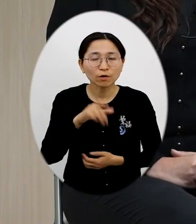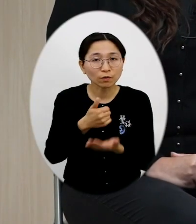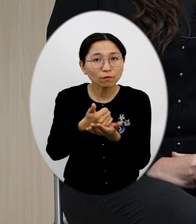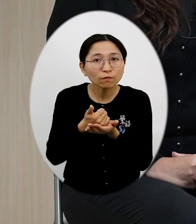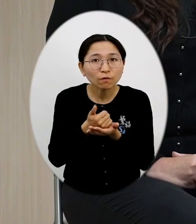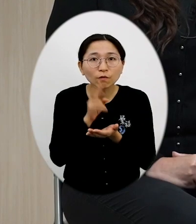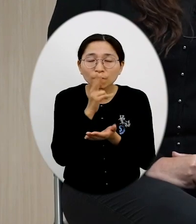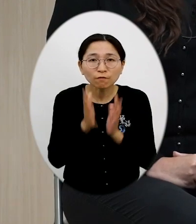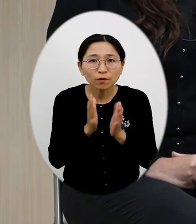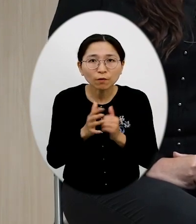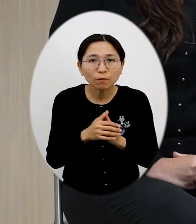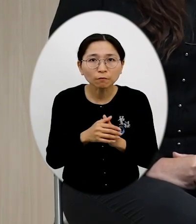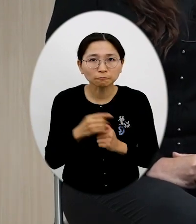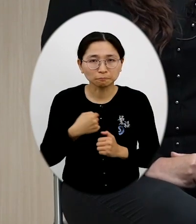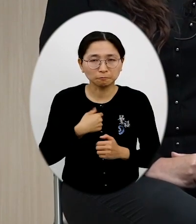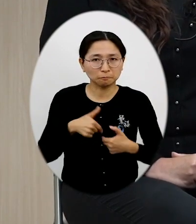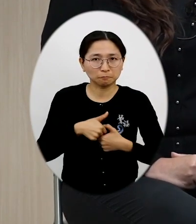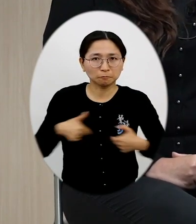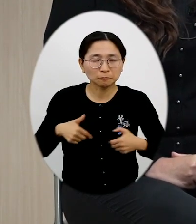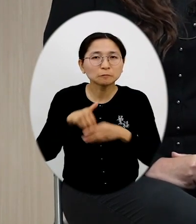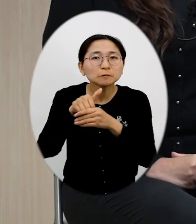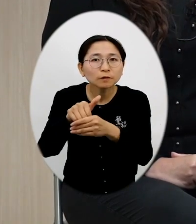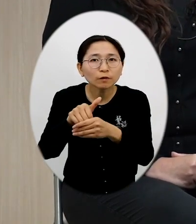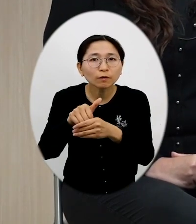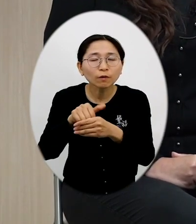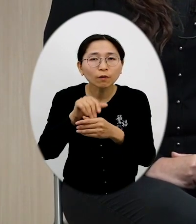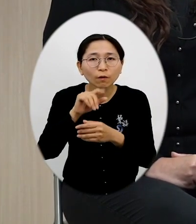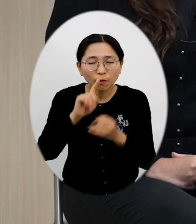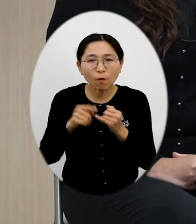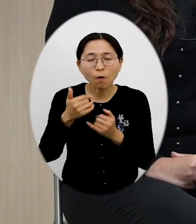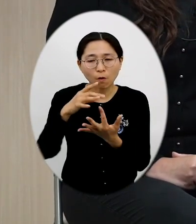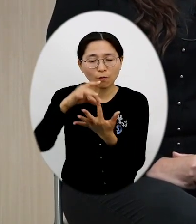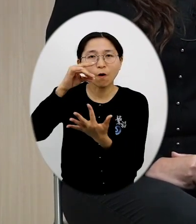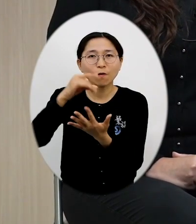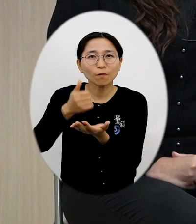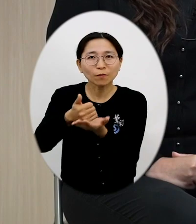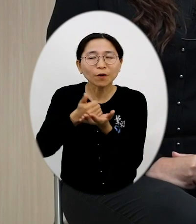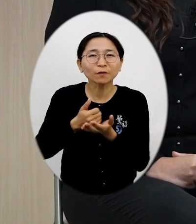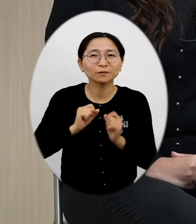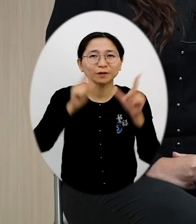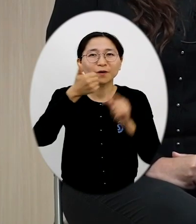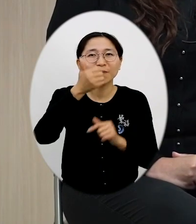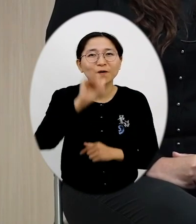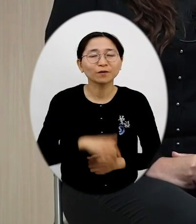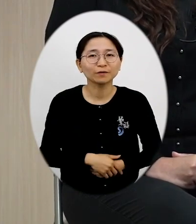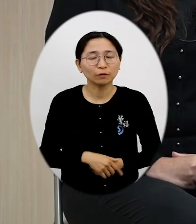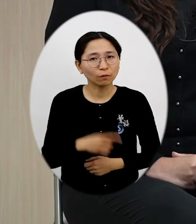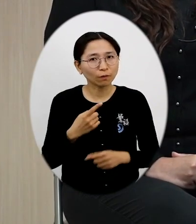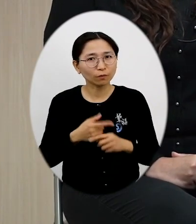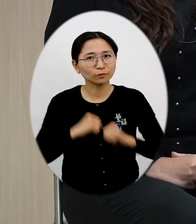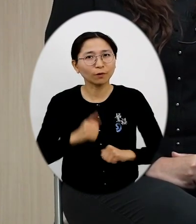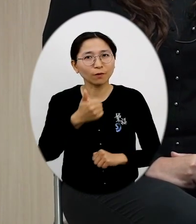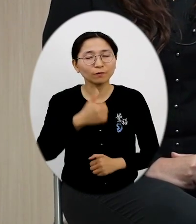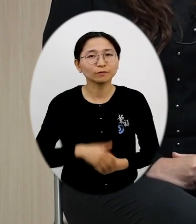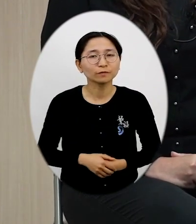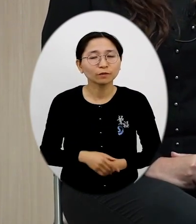农人福利促进会请手语传译，那我就胆粗粗去试一下，也都很幸运到最后呢他们都请了我。 非常之